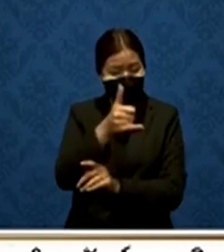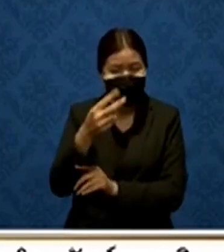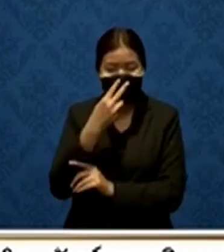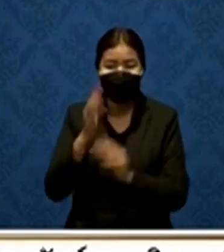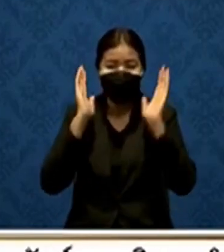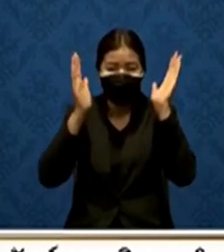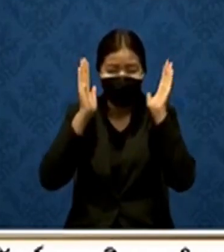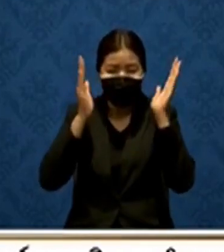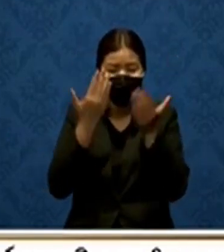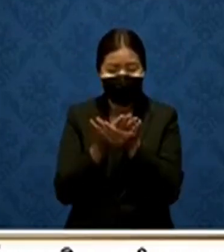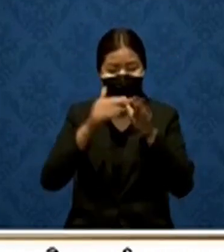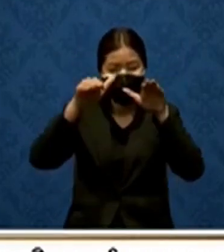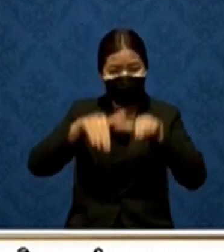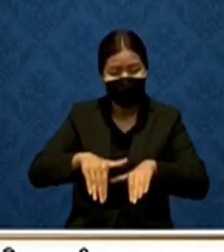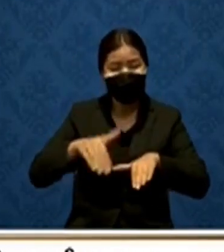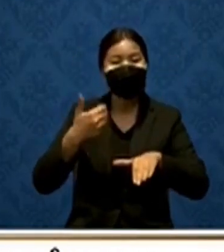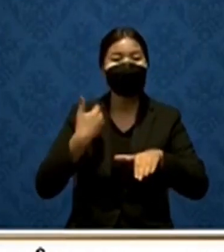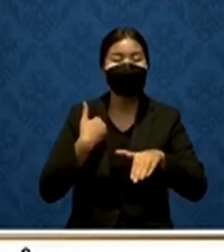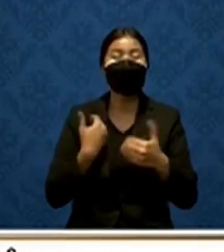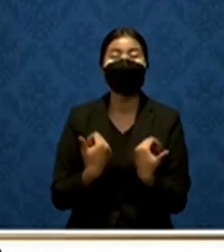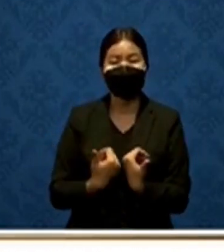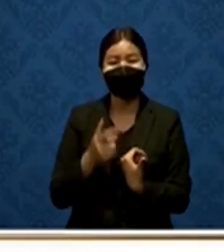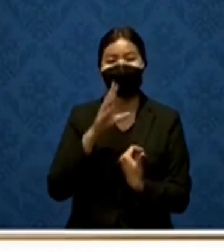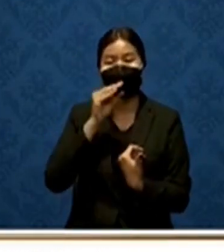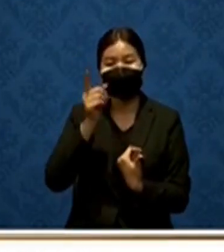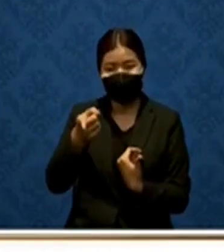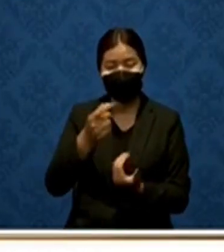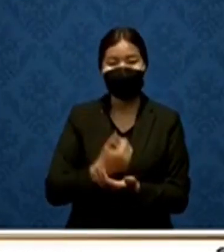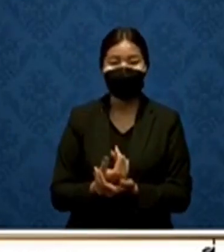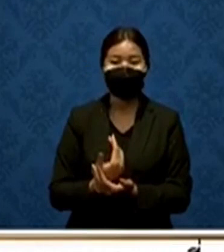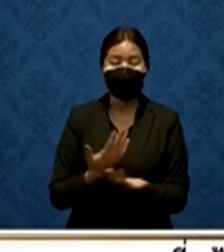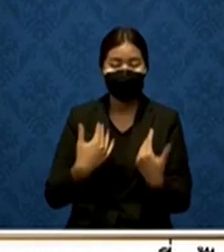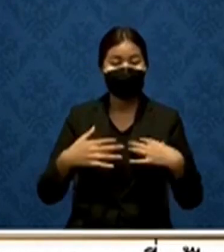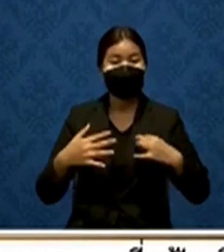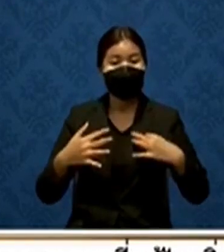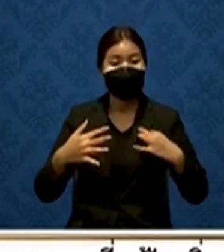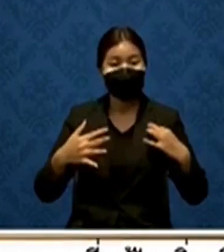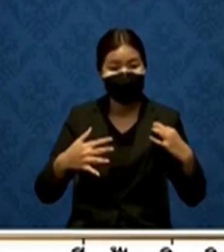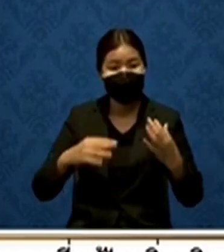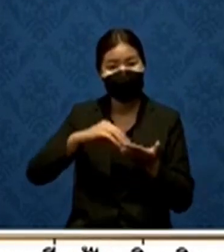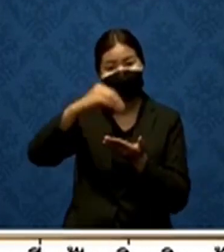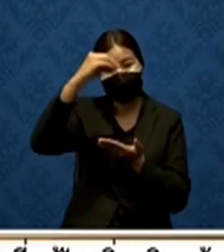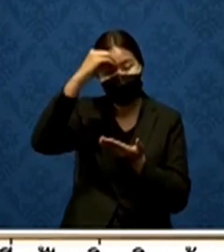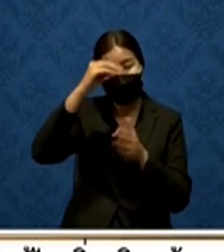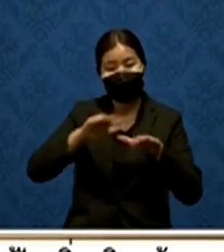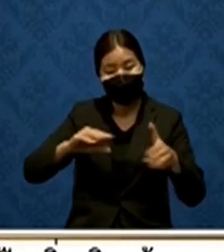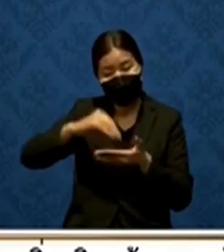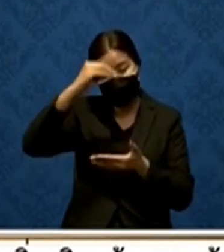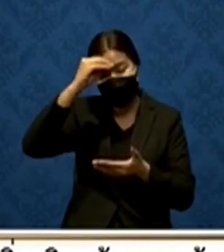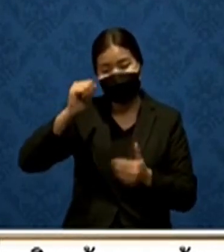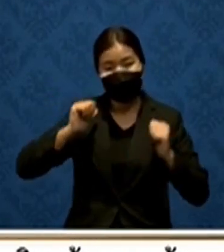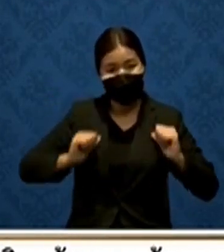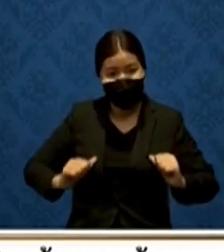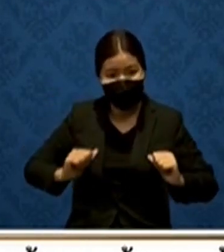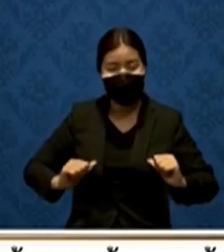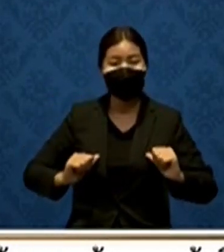ถง 70% ก็มีอัี้คอขอเทศจริ นอกจากนั้นชุดนัเรีนเครองแตงกายนักเรียรองเท้ากระเป๋า ก็ปรั